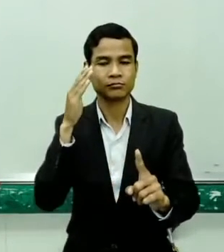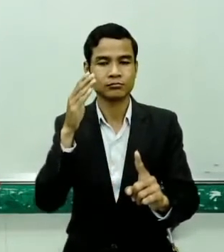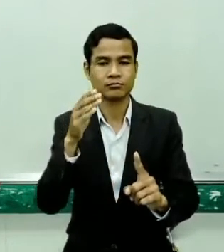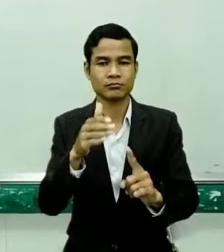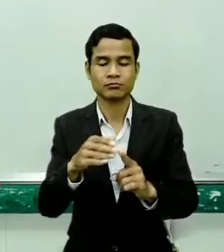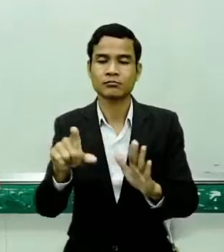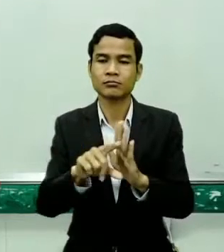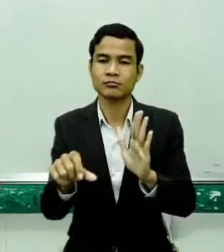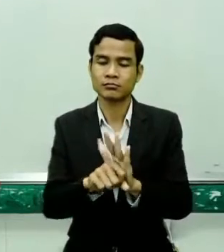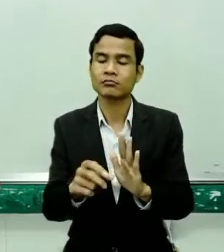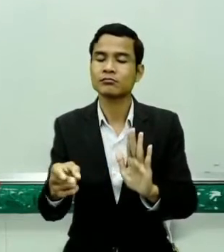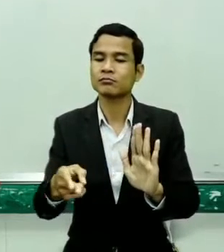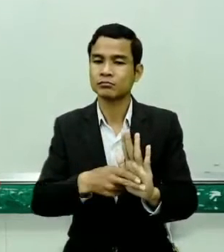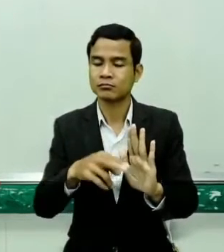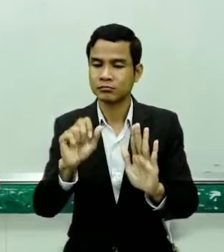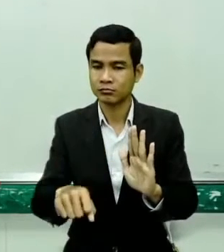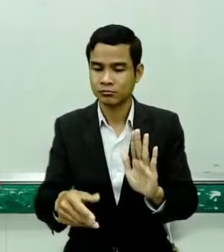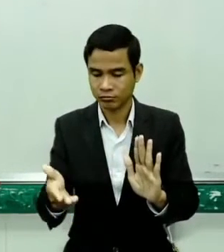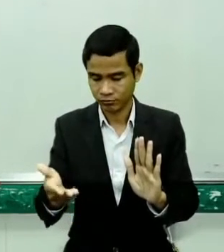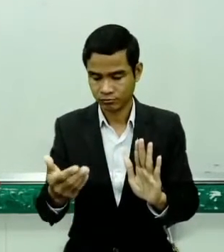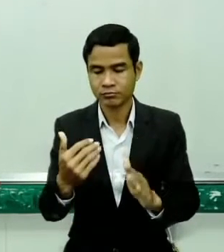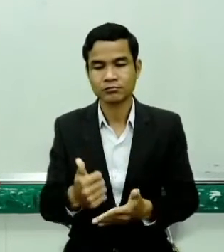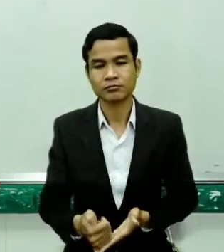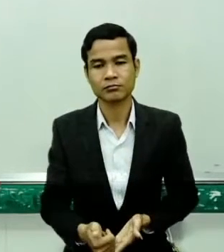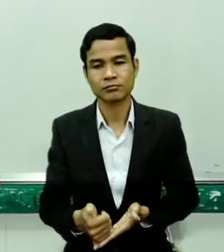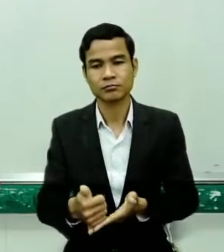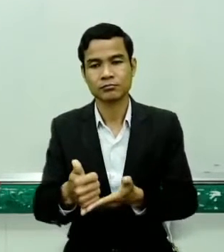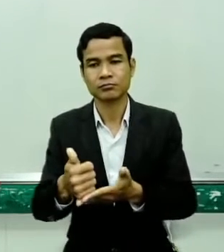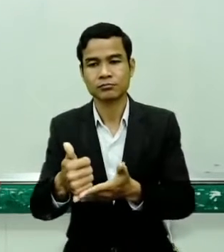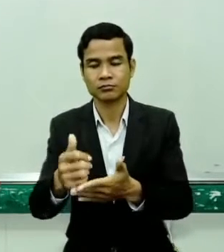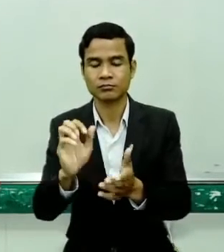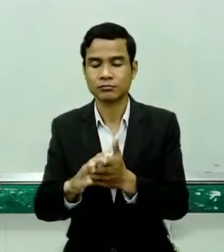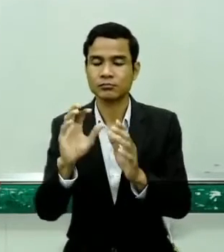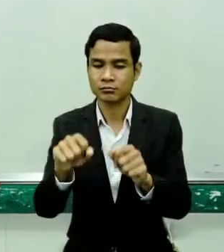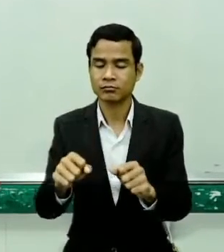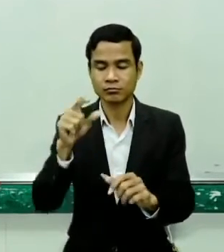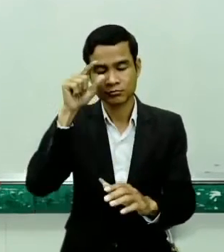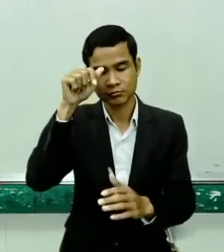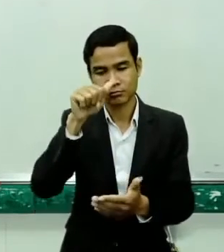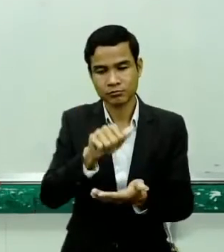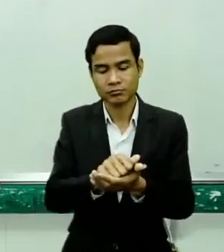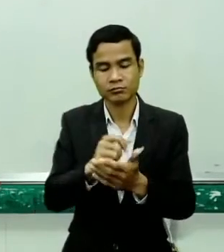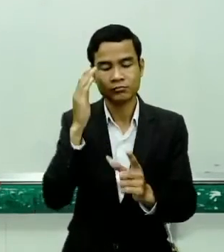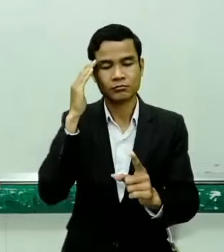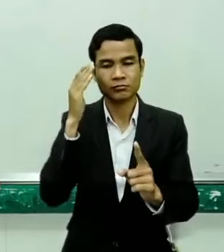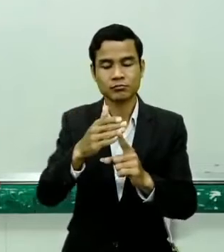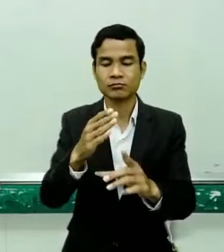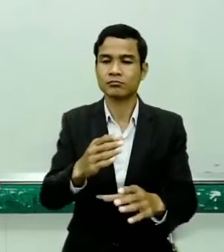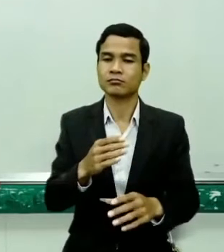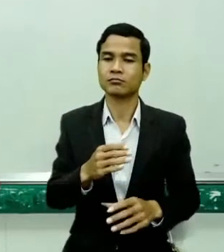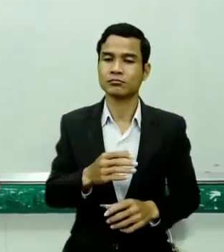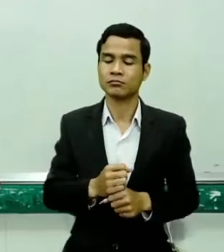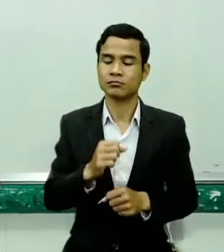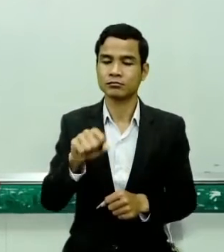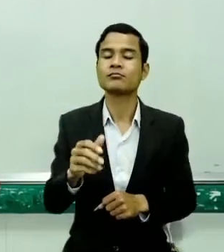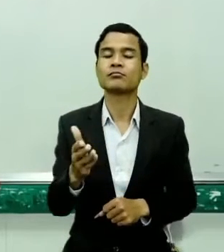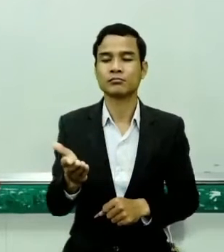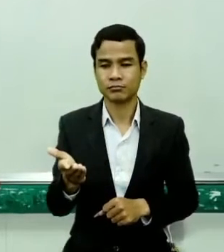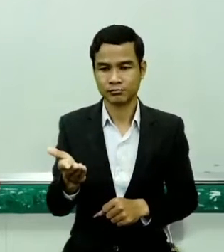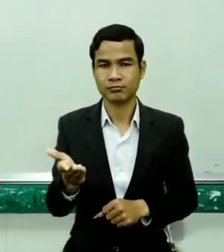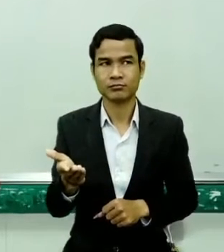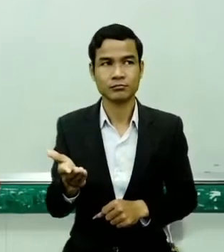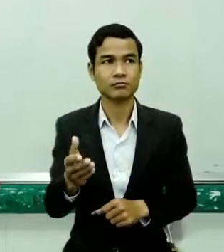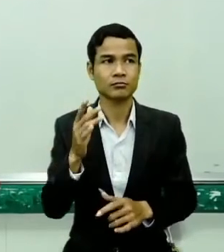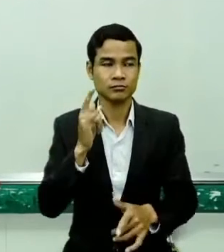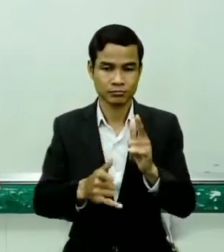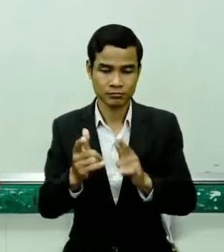lẽ hai chui ở dưỡng ai sầm rạch nở cô đai nụ bàn chà